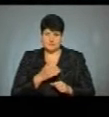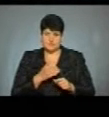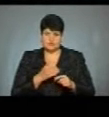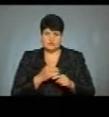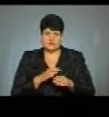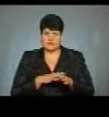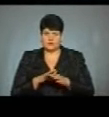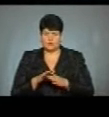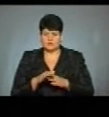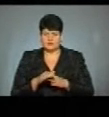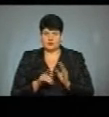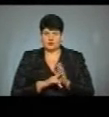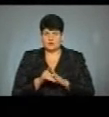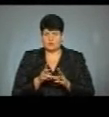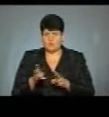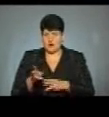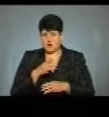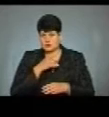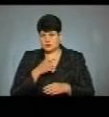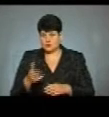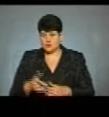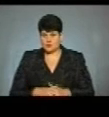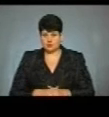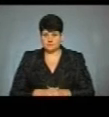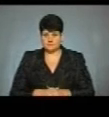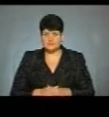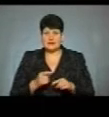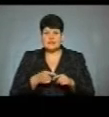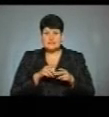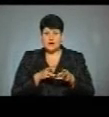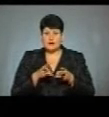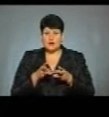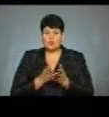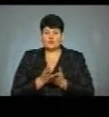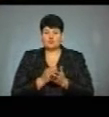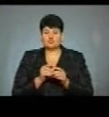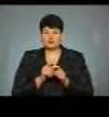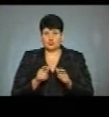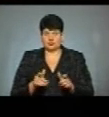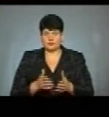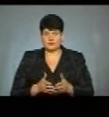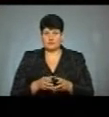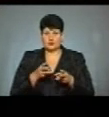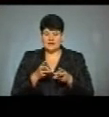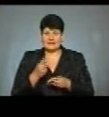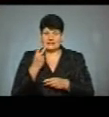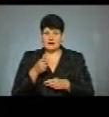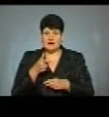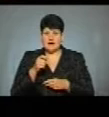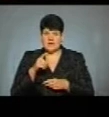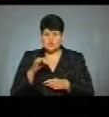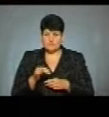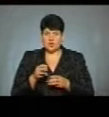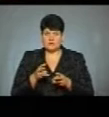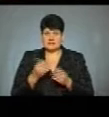садочку не дотримується від початку опалювального сезону. Це котельня, яка обслуговує школу і садочок. В котельні два газових котли.